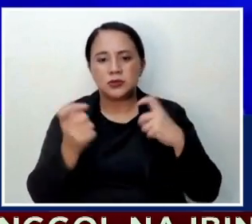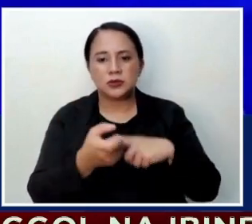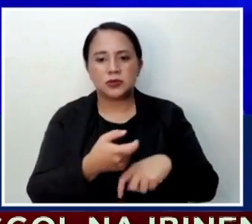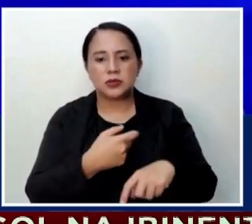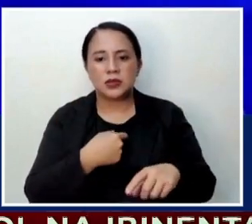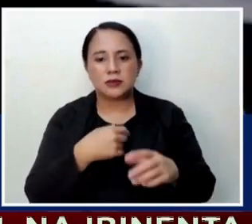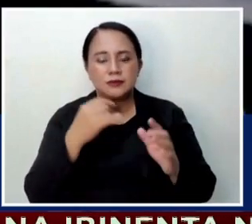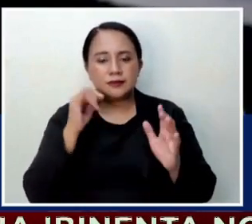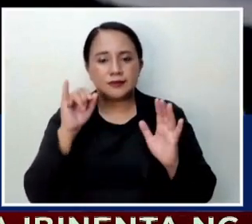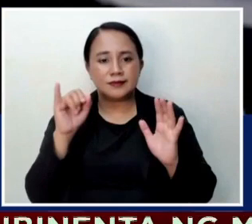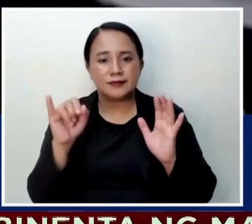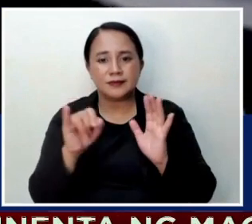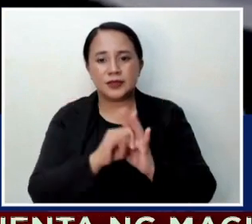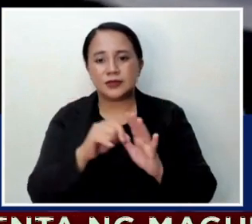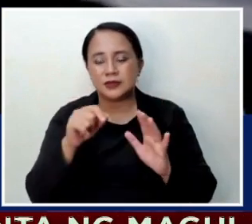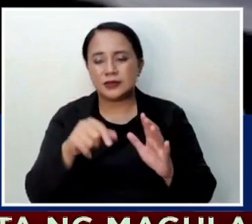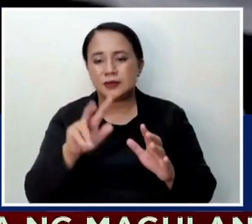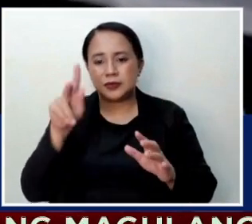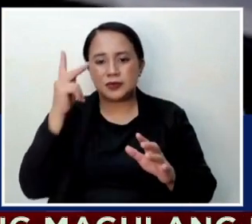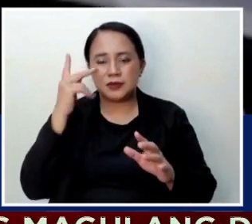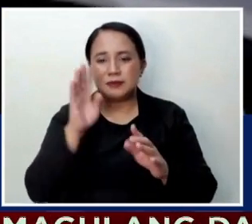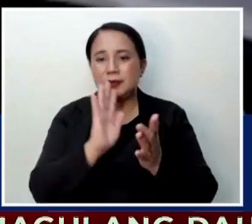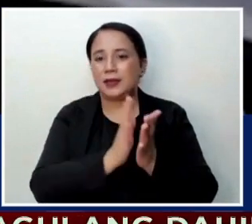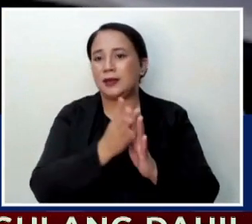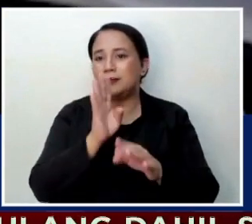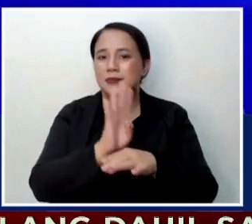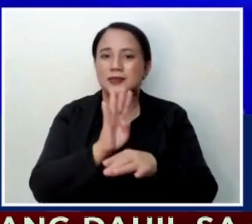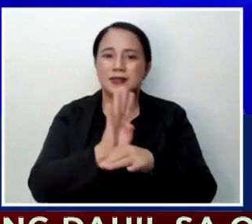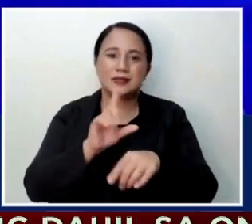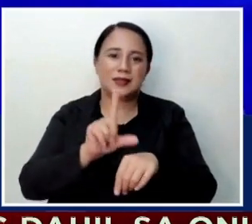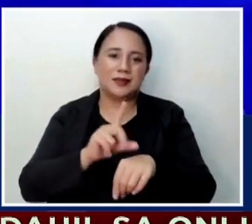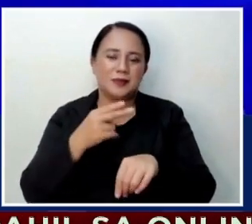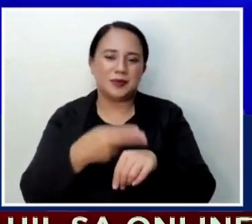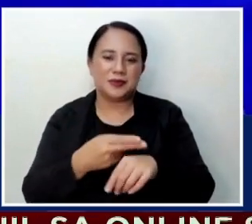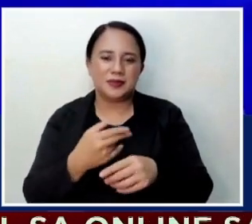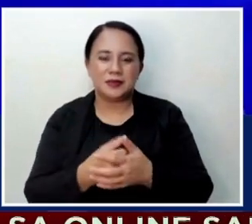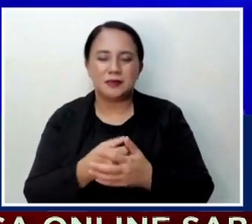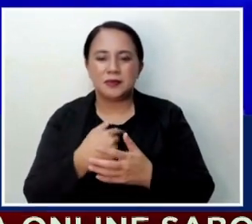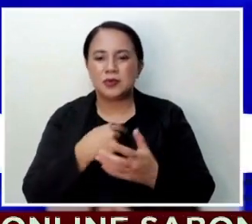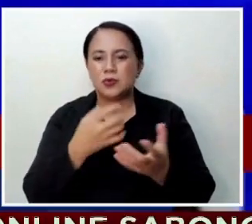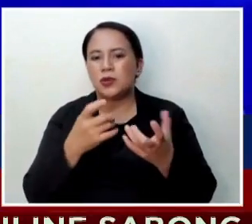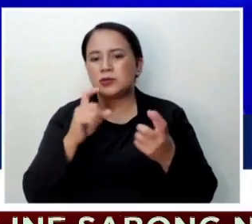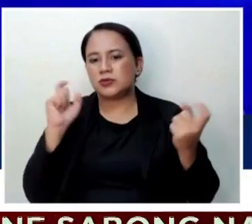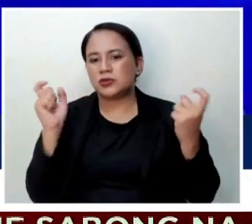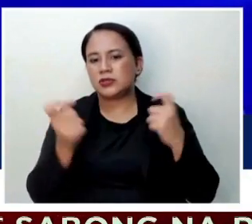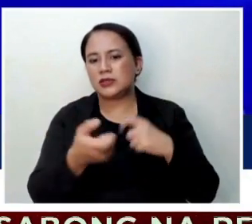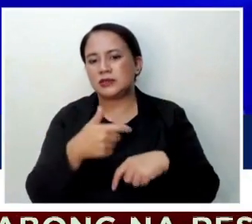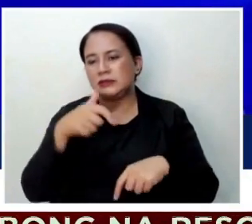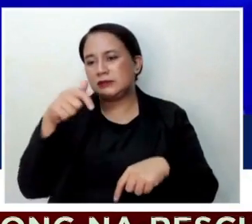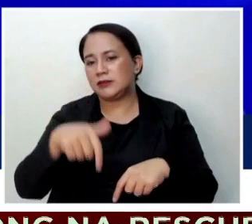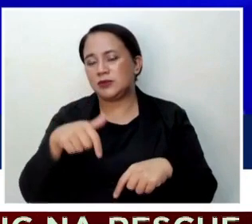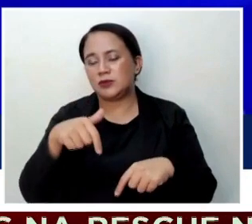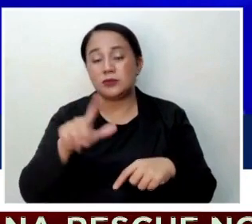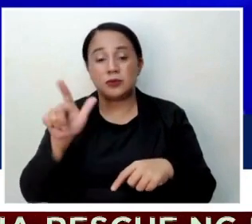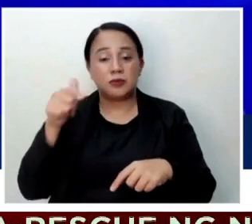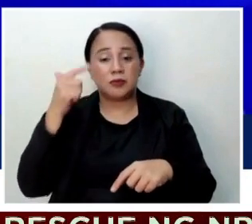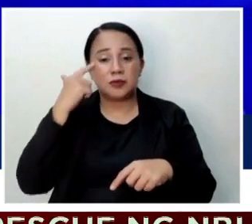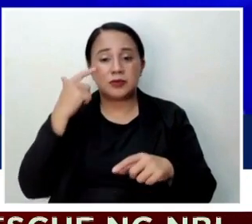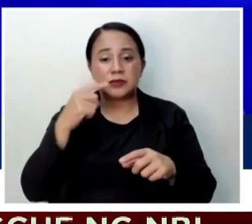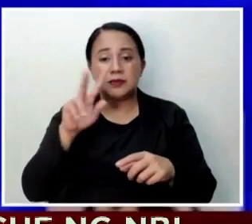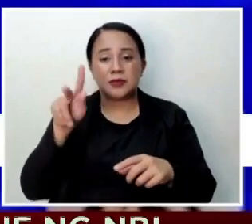politika sa bansa na ginagawang negosyo at hanap buhay. Yan ang gusto kong baguhin sa imahe ng ating gobyerno sa